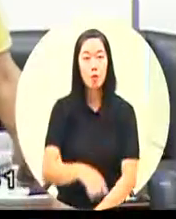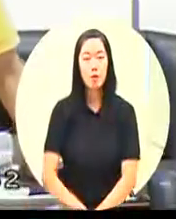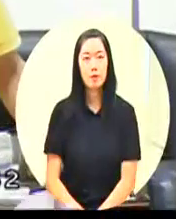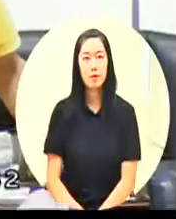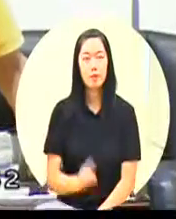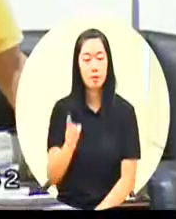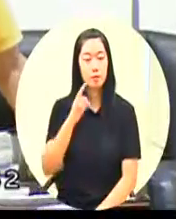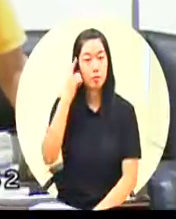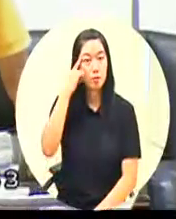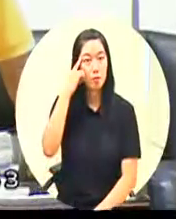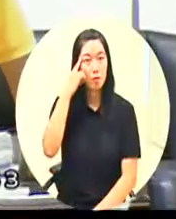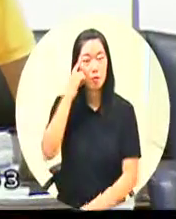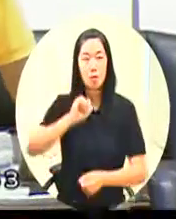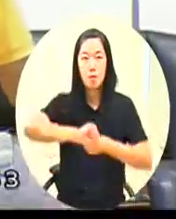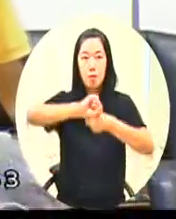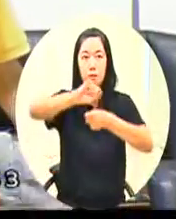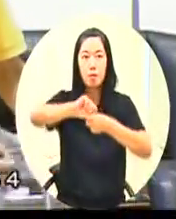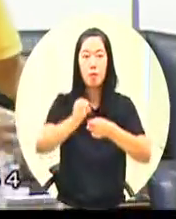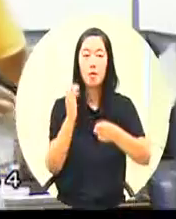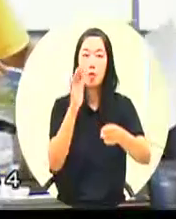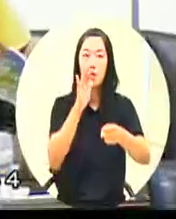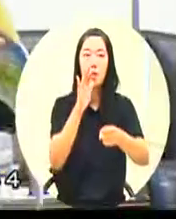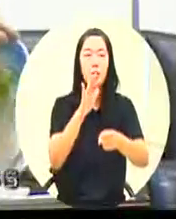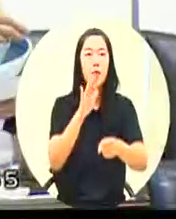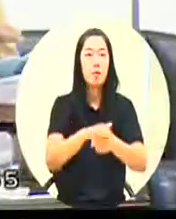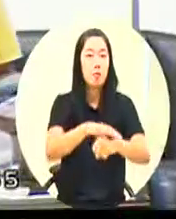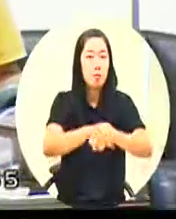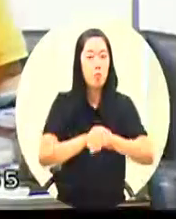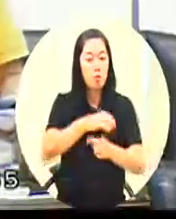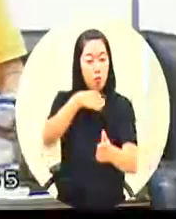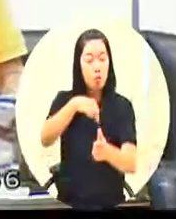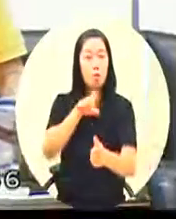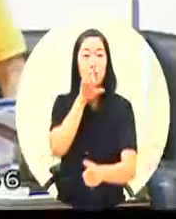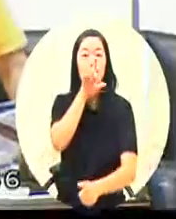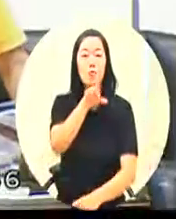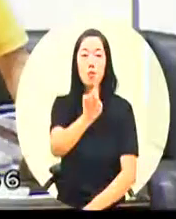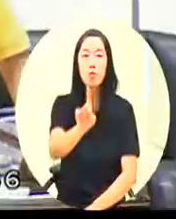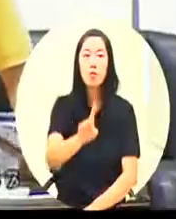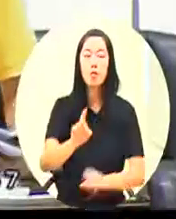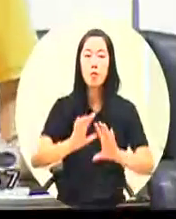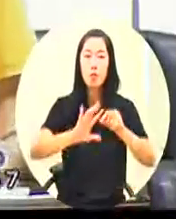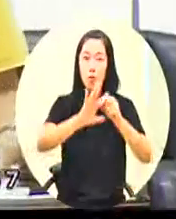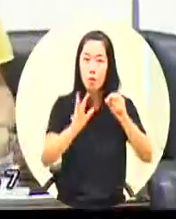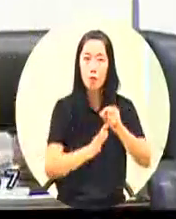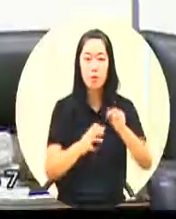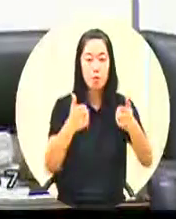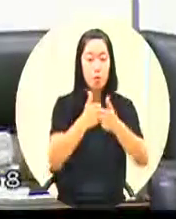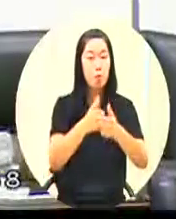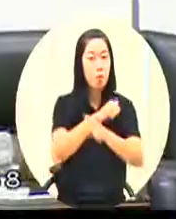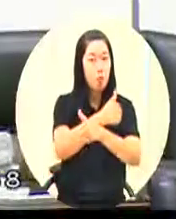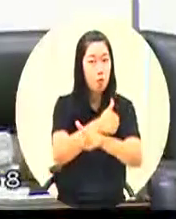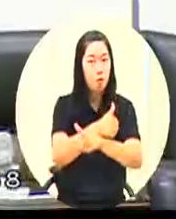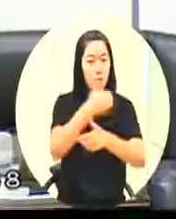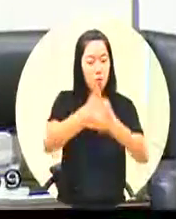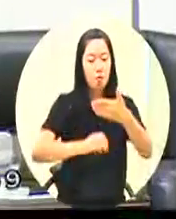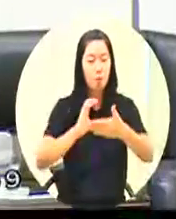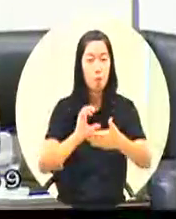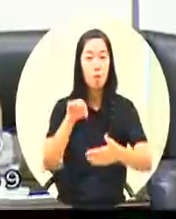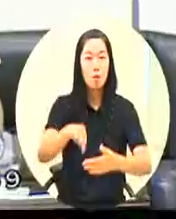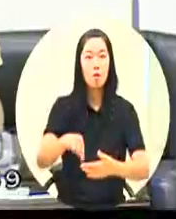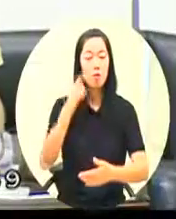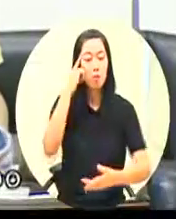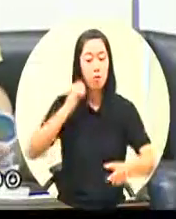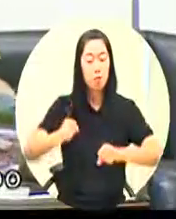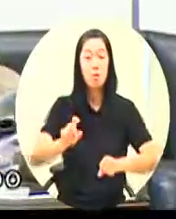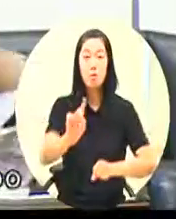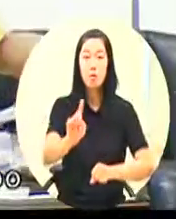提高我们补救教学的，有一个叫做什么？国中会考减 C， 什么叫做减 C 这个政策？等一下，